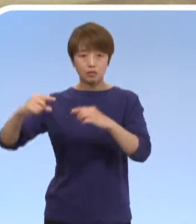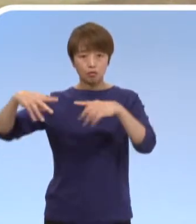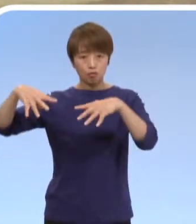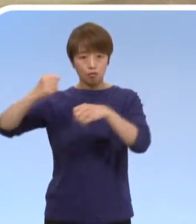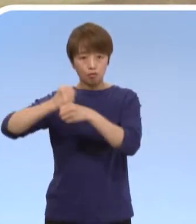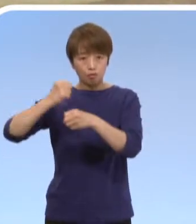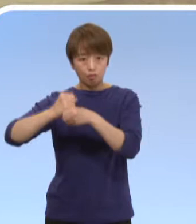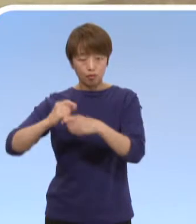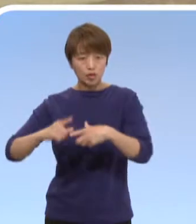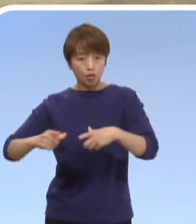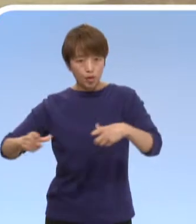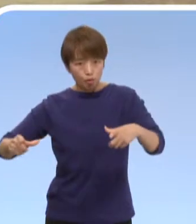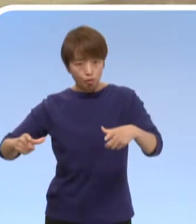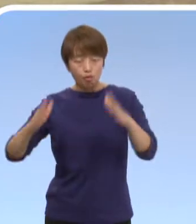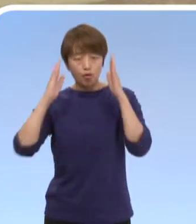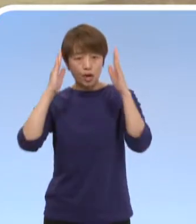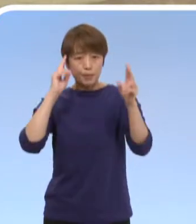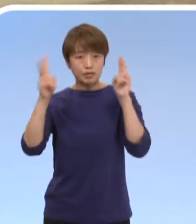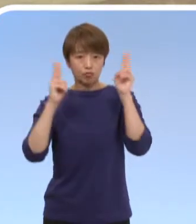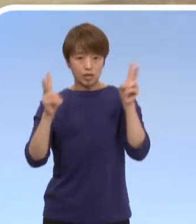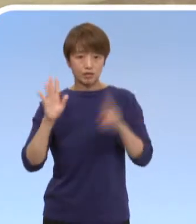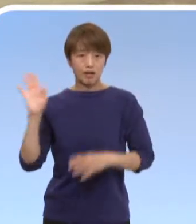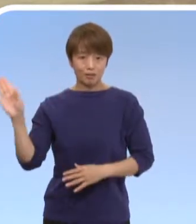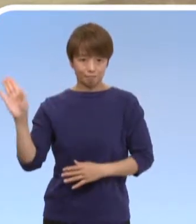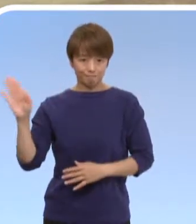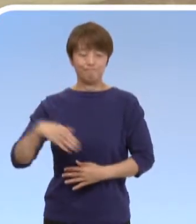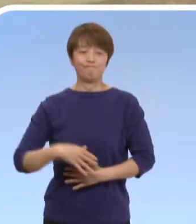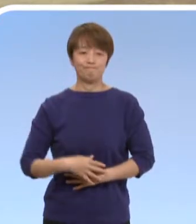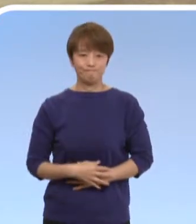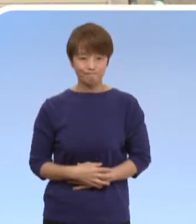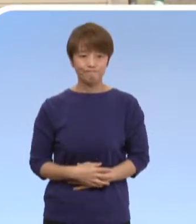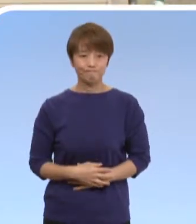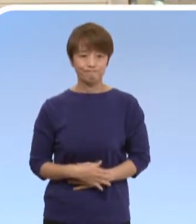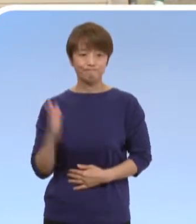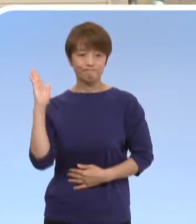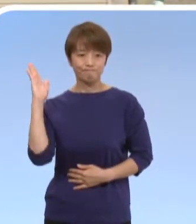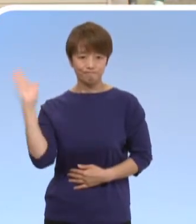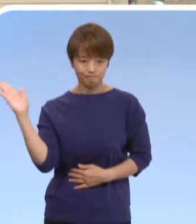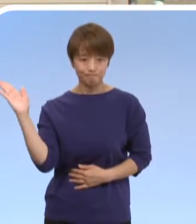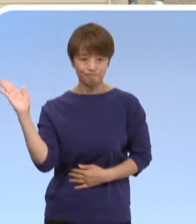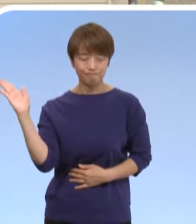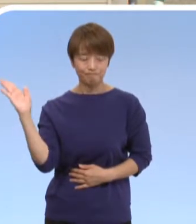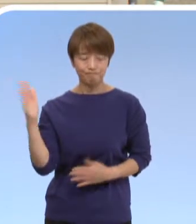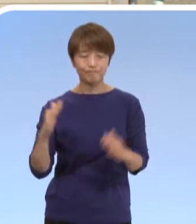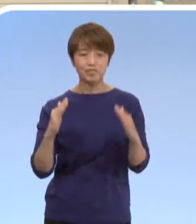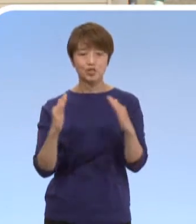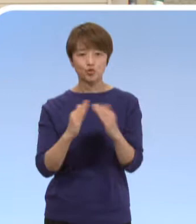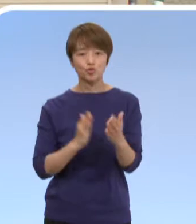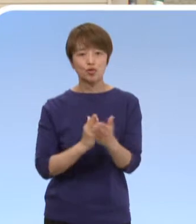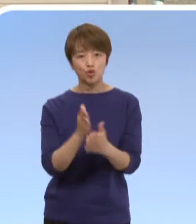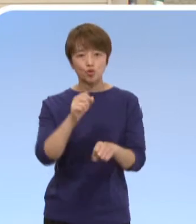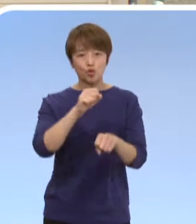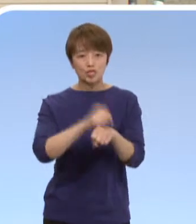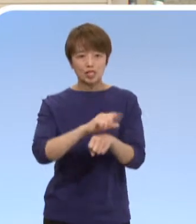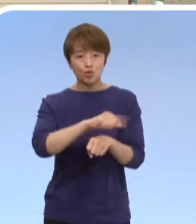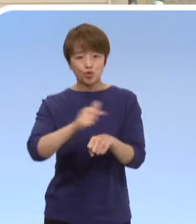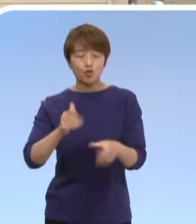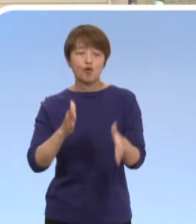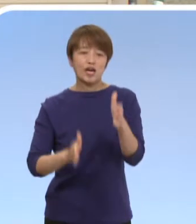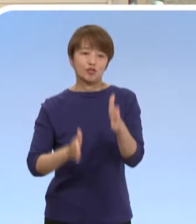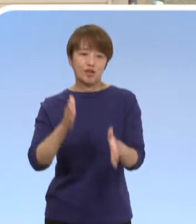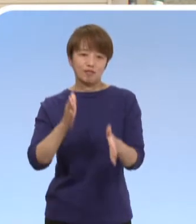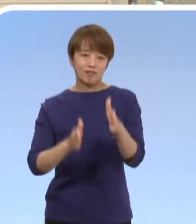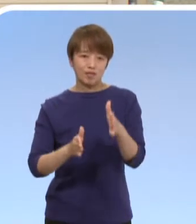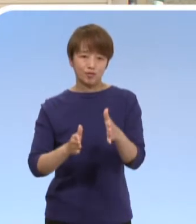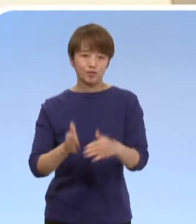光発電を広めようと頑張っている会社があるんです。 こちらは住宅用資材や太陽